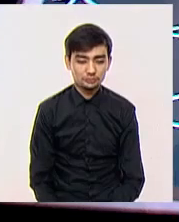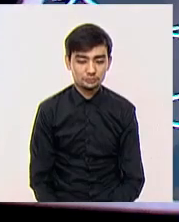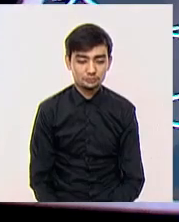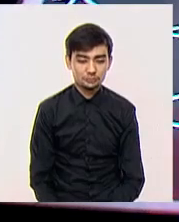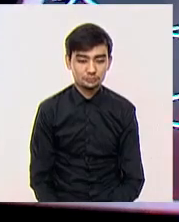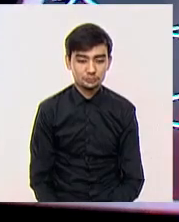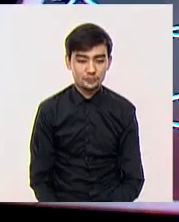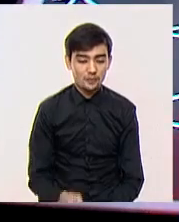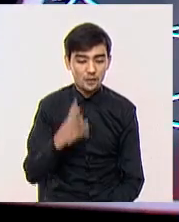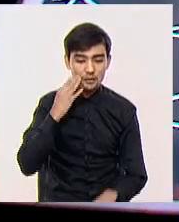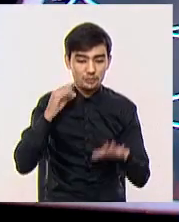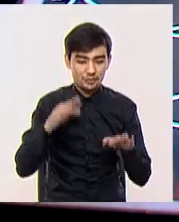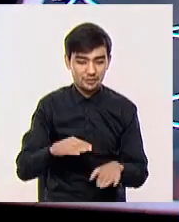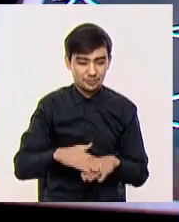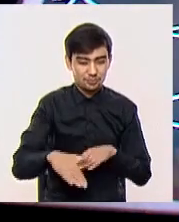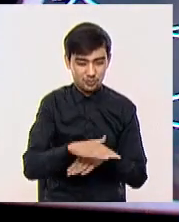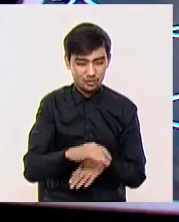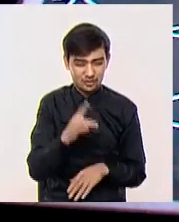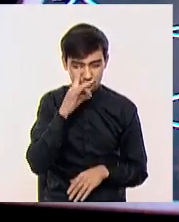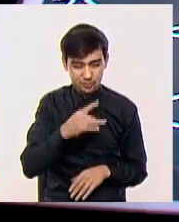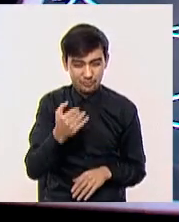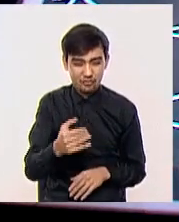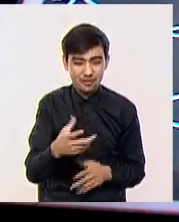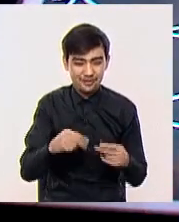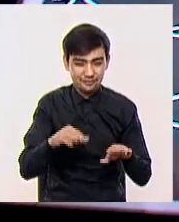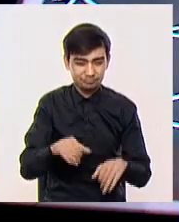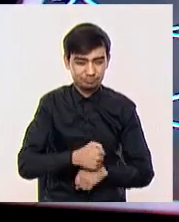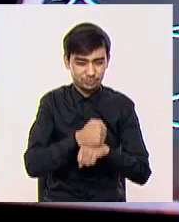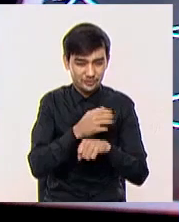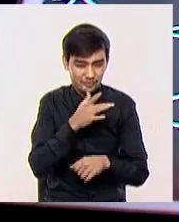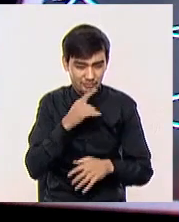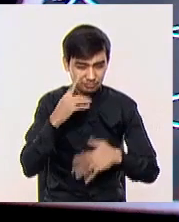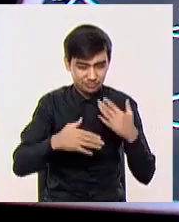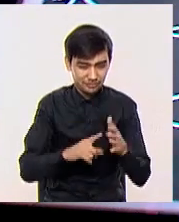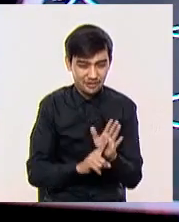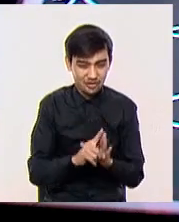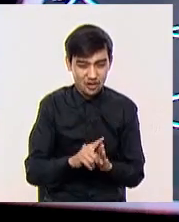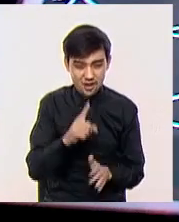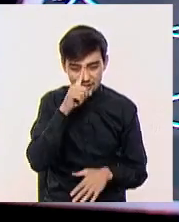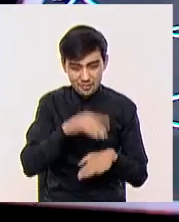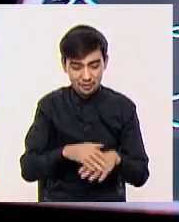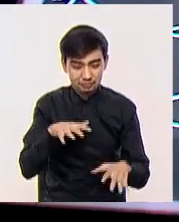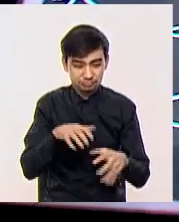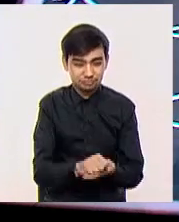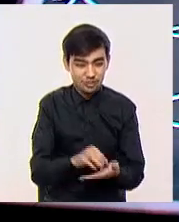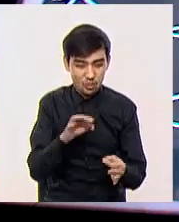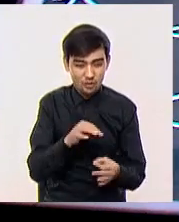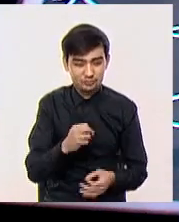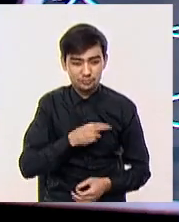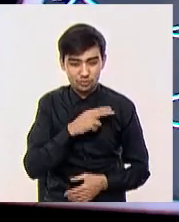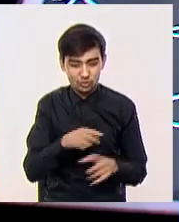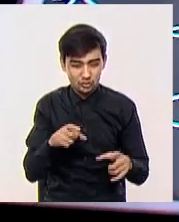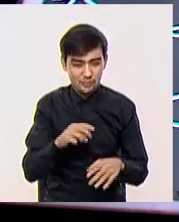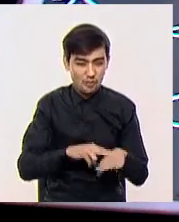в алматы на площади республики где развернулись трагические события во время штурма акимата установят мемориал погибшим